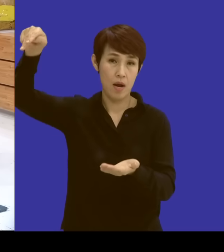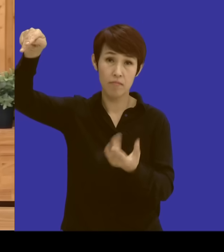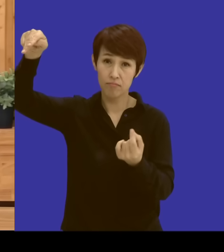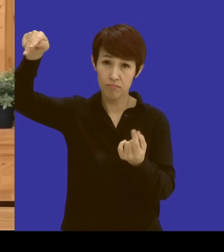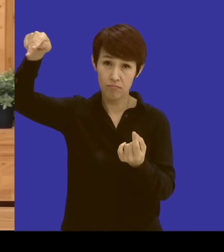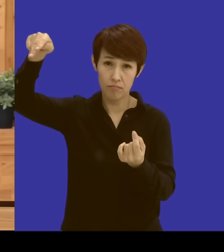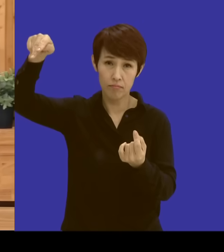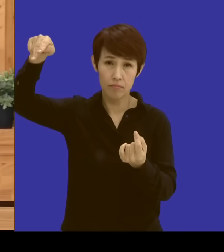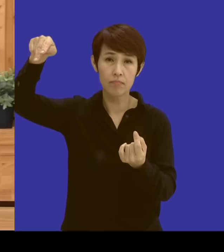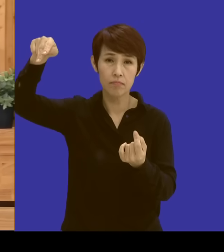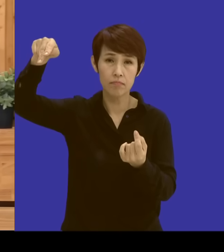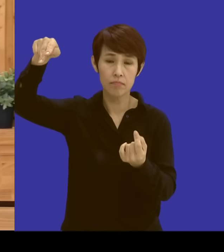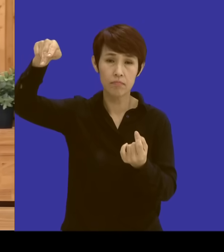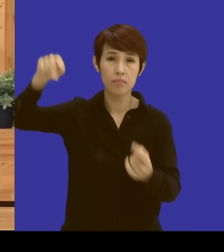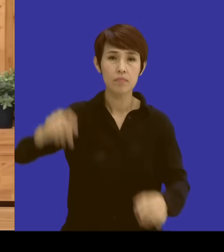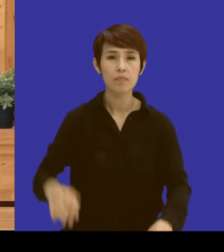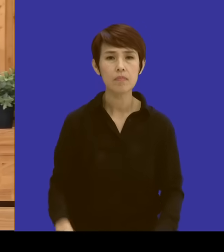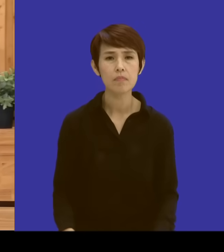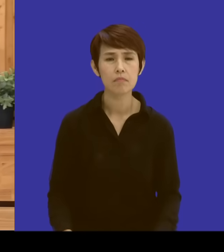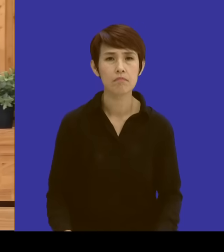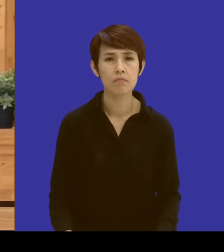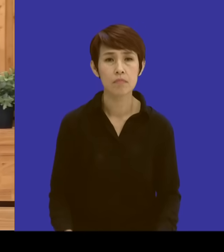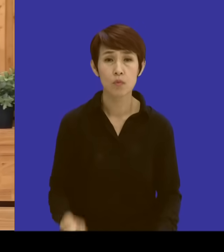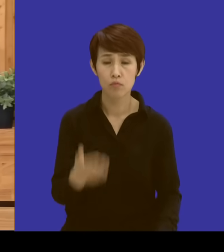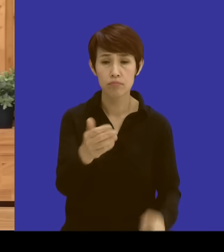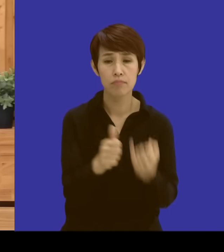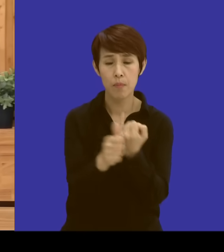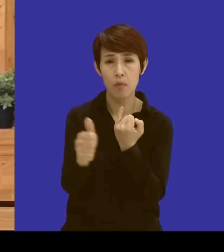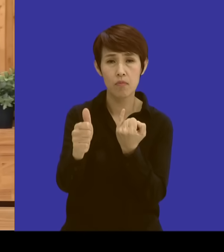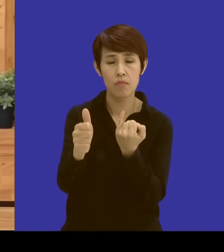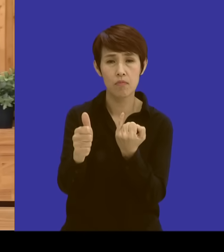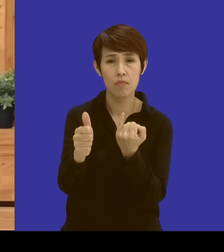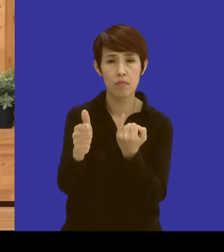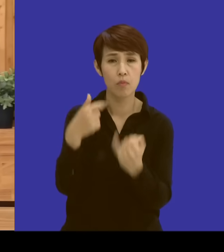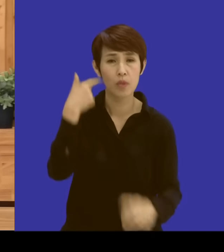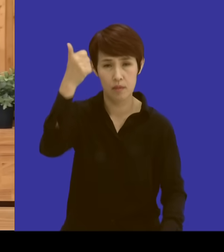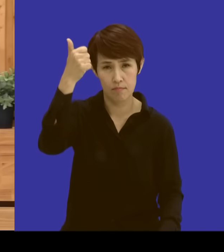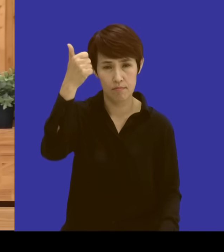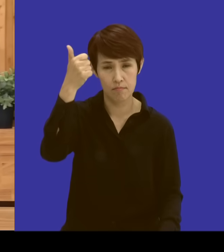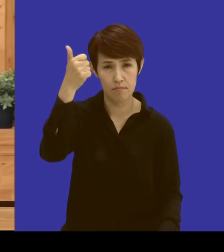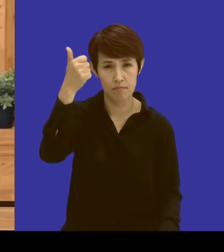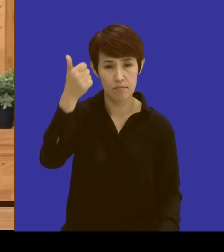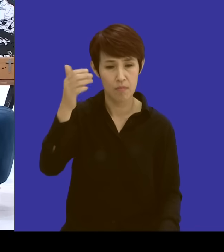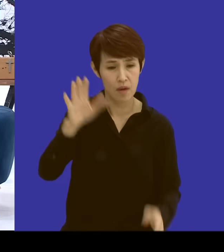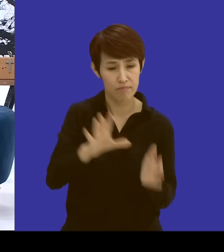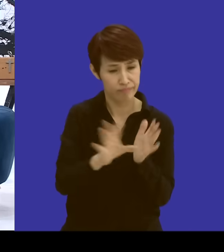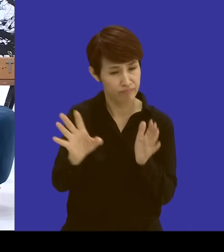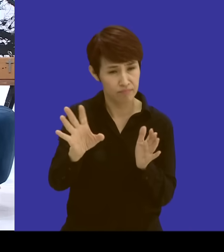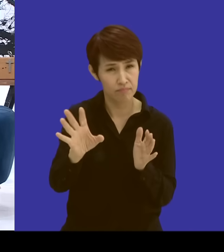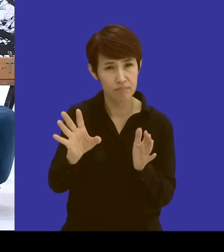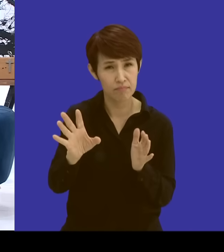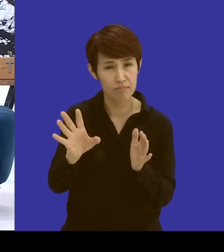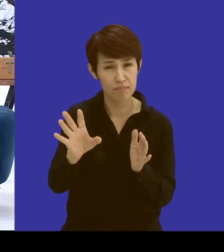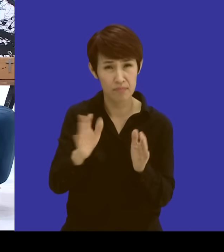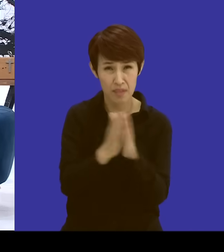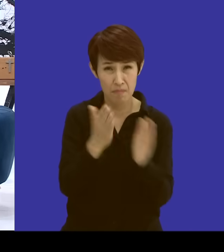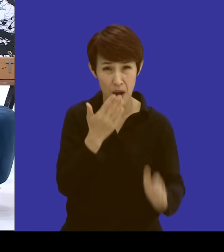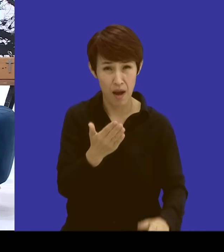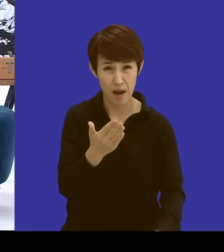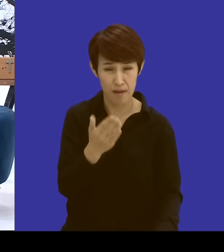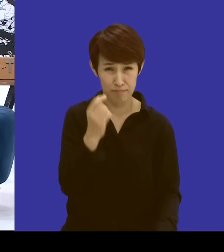네. 하는 것이 사춘기인데 네. 남편이 목회자인데 반항을 하고 싶은 생각은 있지만 네. 직접적으로 행동을 할 수는 없는